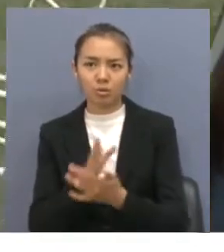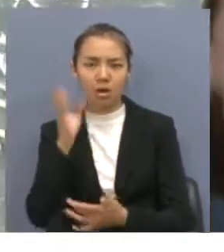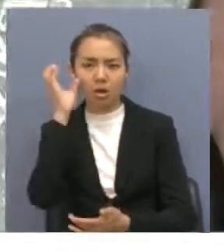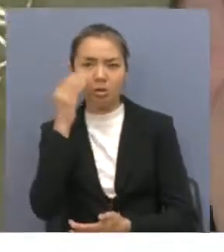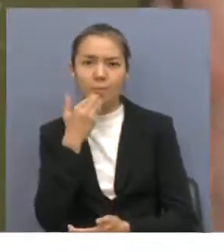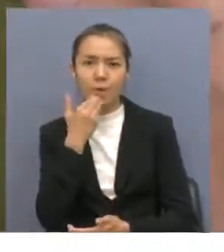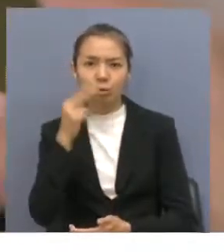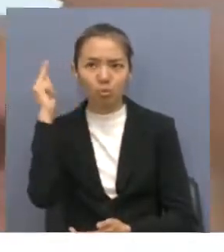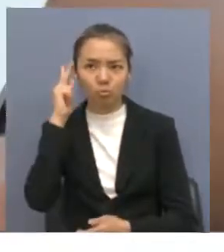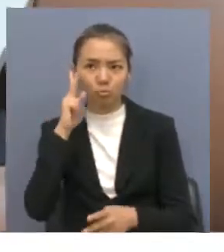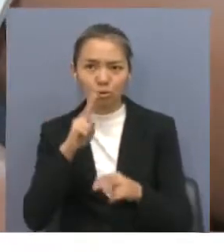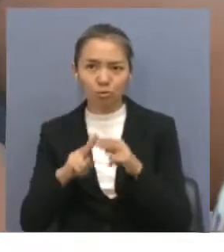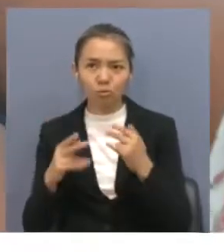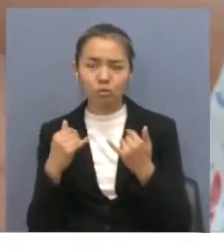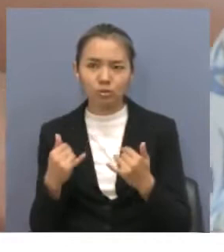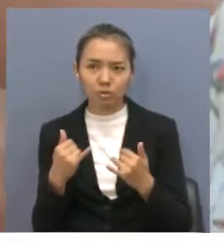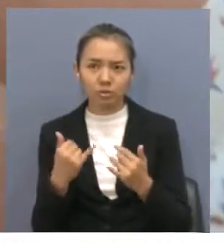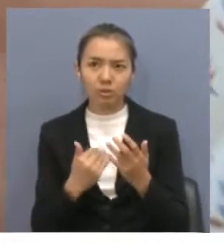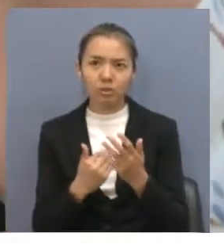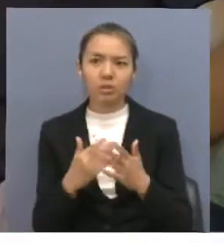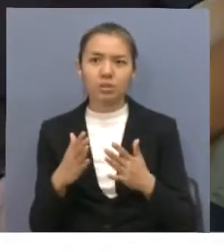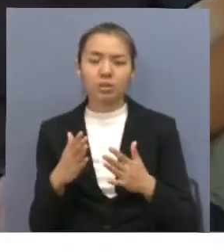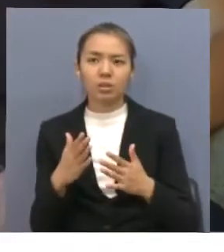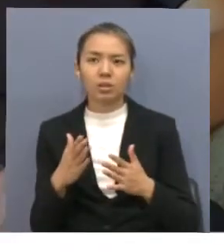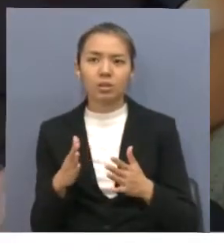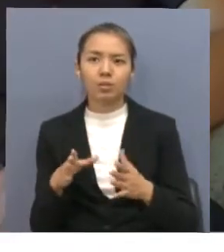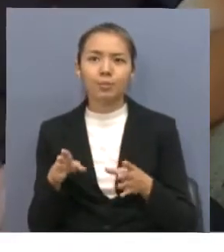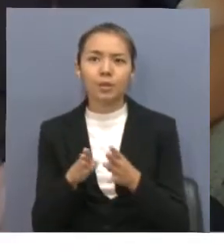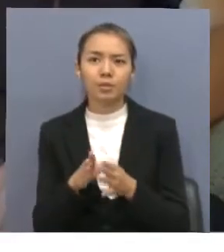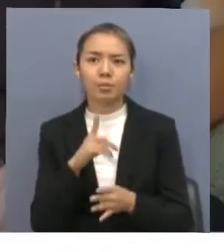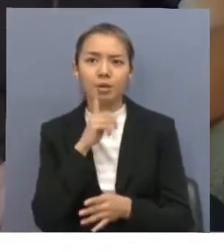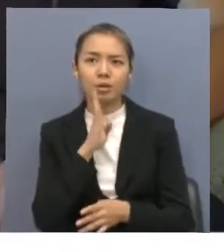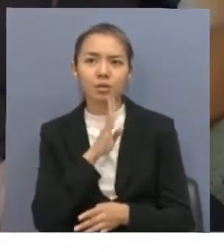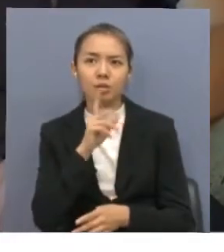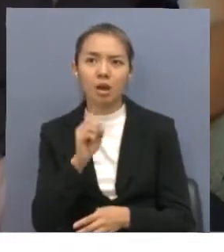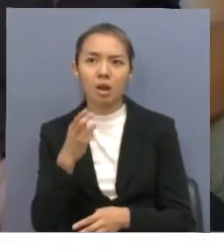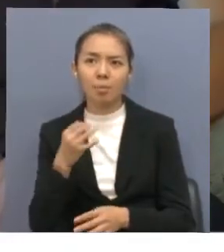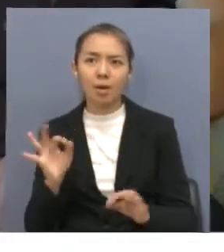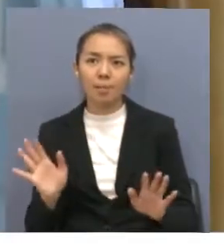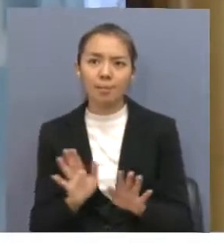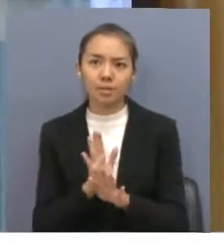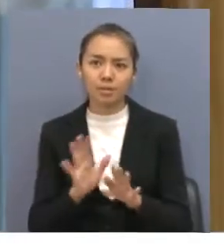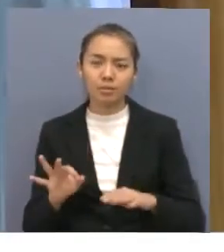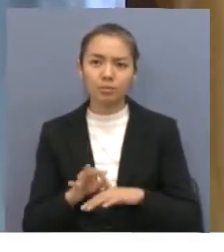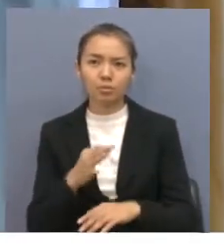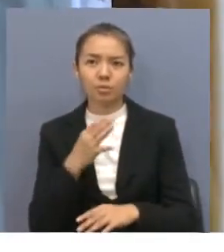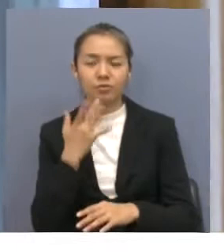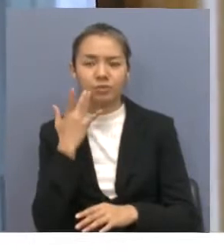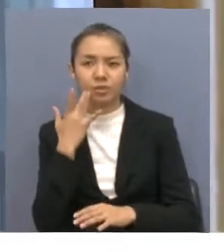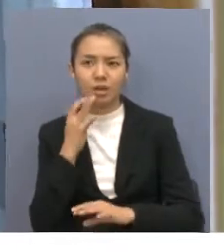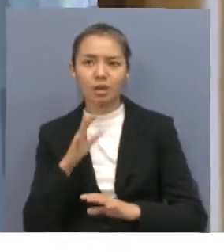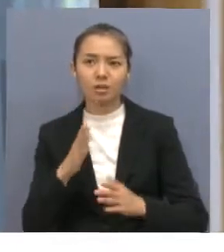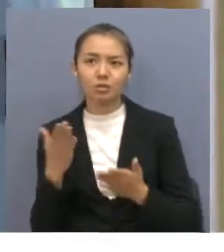соңғы курсында оқиды. Кемеңгер мұрасын қастерлеуші жанұяның босағасын аттаған жас келін Ақбота Абай әні мен жұбайына жылы сезімін білдіріп